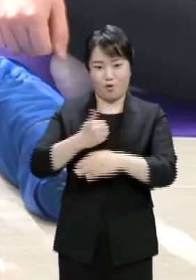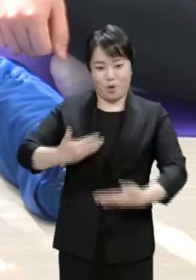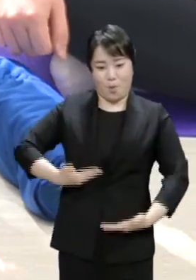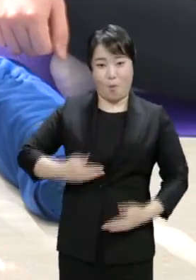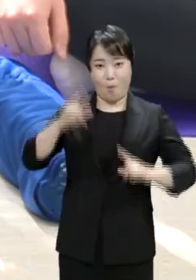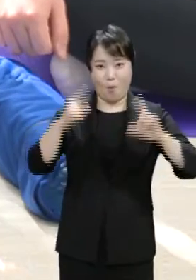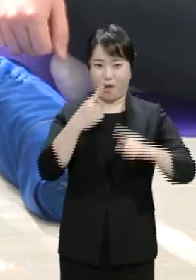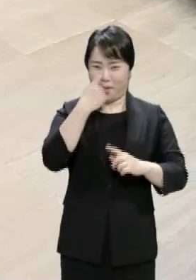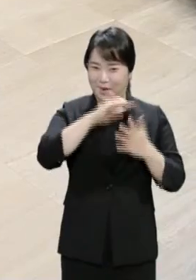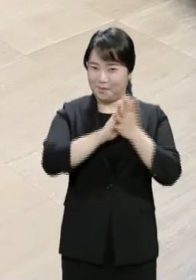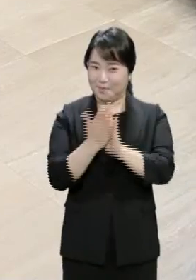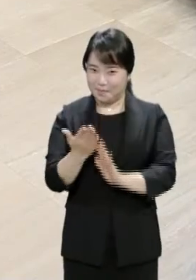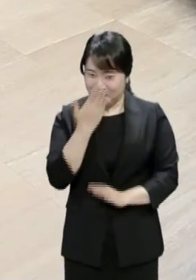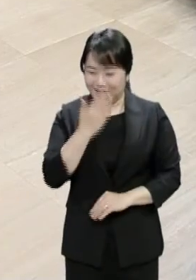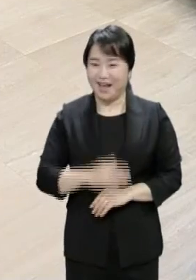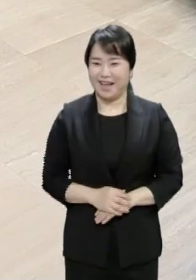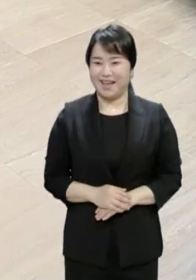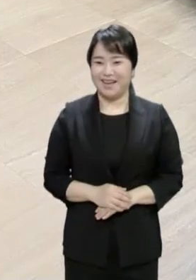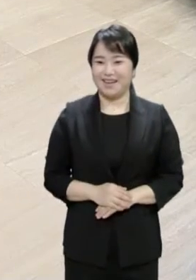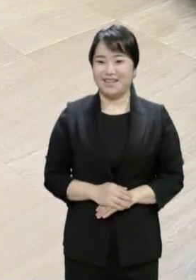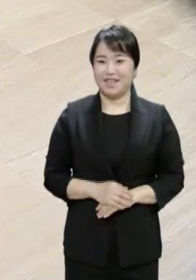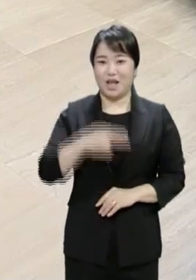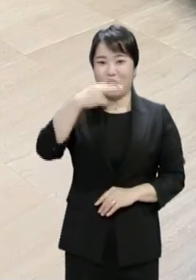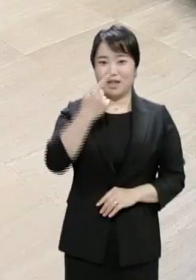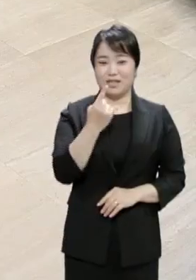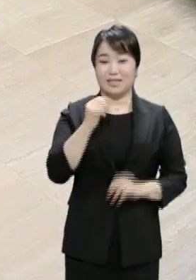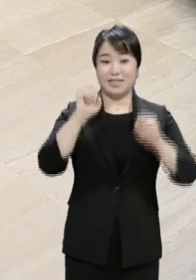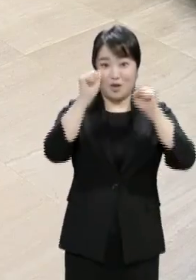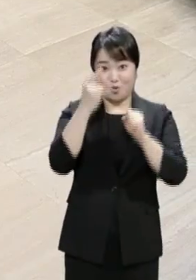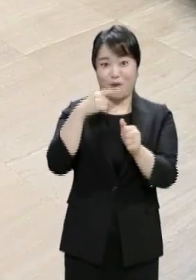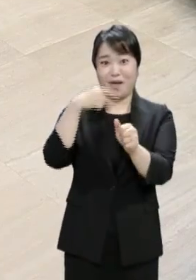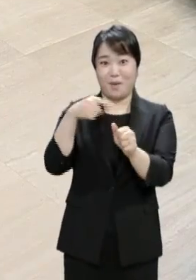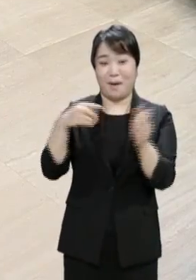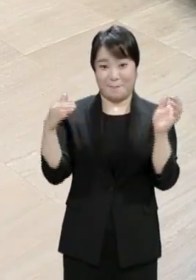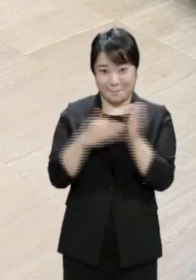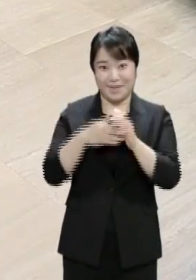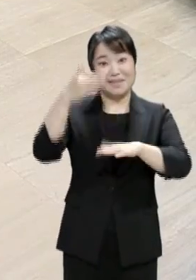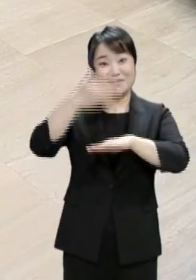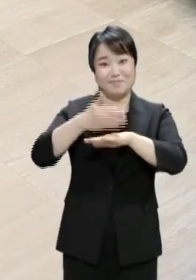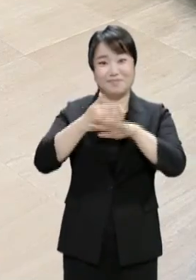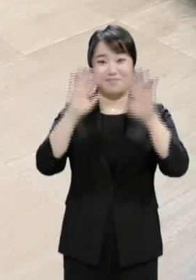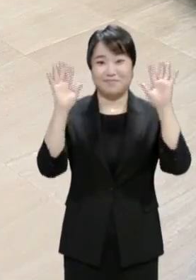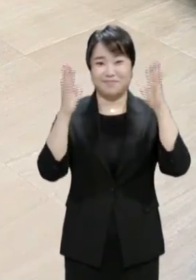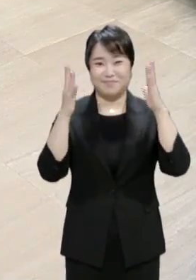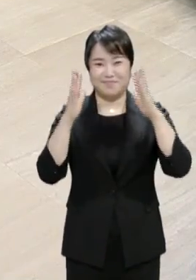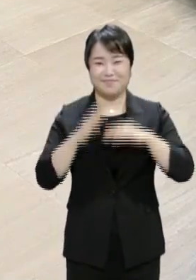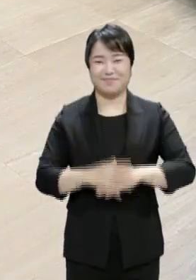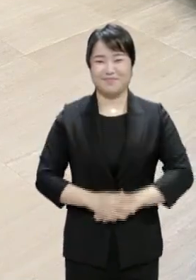얻으실 수 있습니다. 지금까지 도봉구 체육회였습니다. 감사합니다.